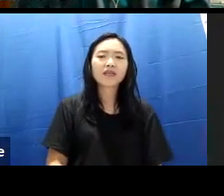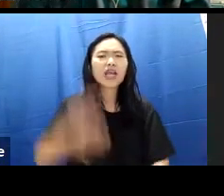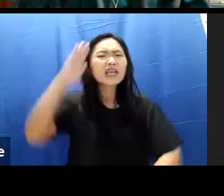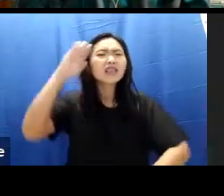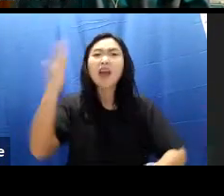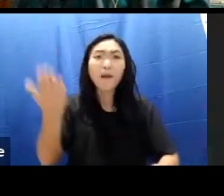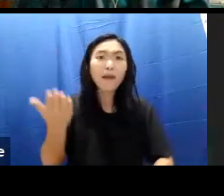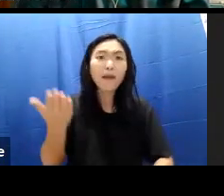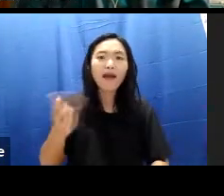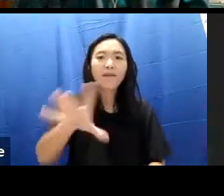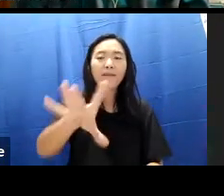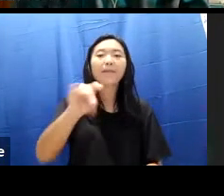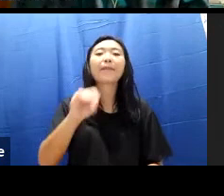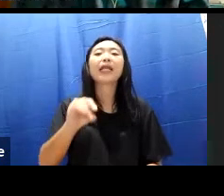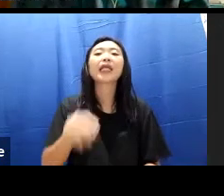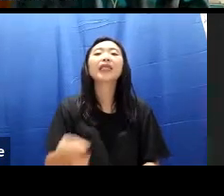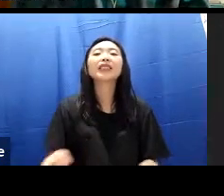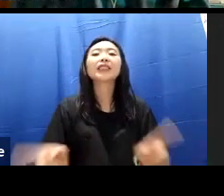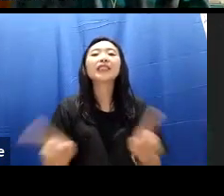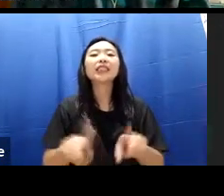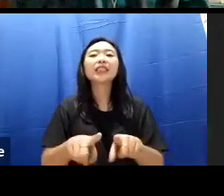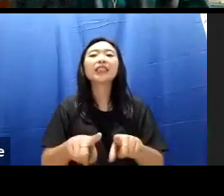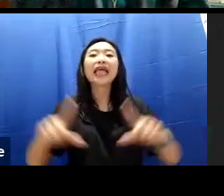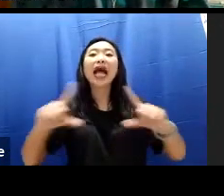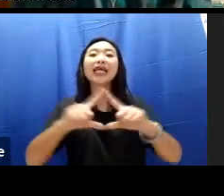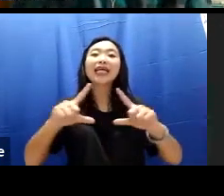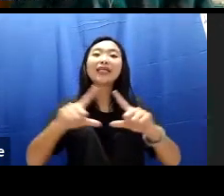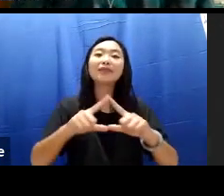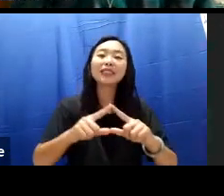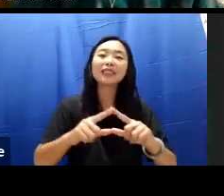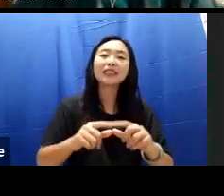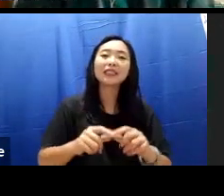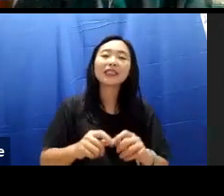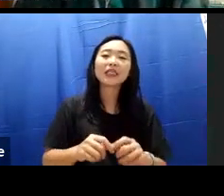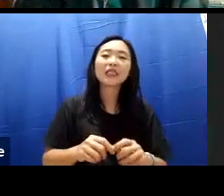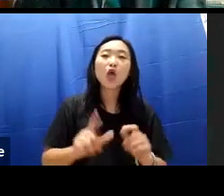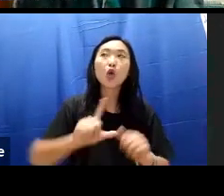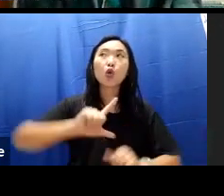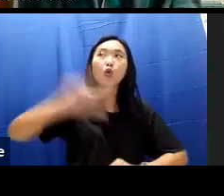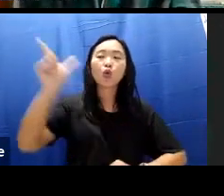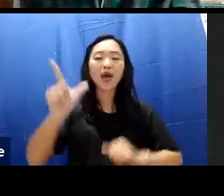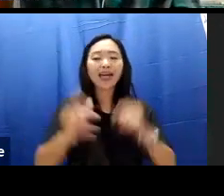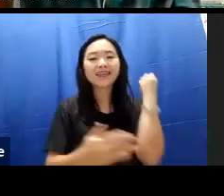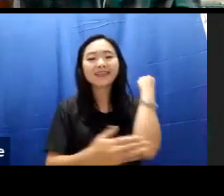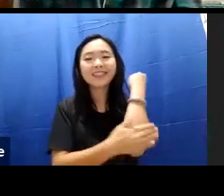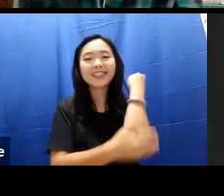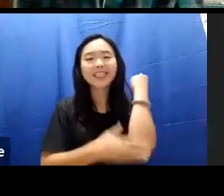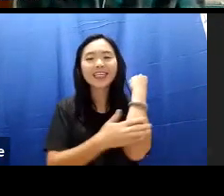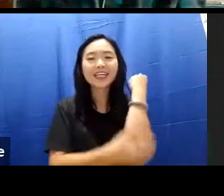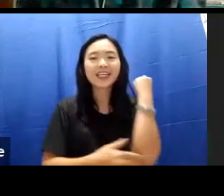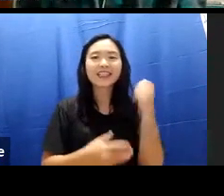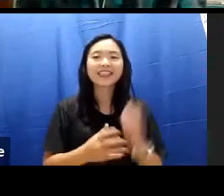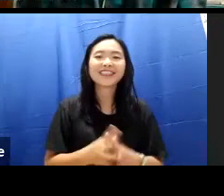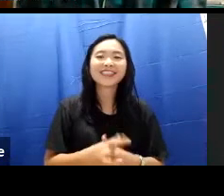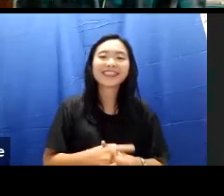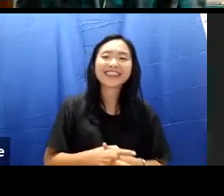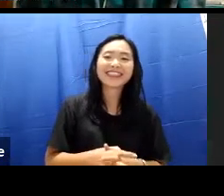scholar atau akademisi di luar negeri? Oh, kalau itu jawabannya sama sekali tidak ideologis.